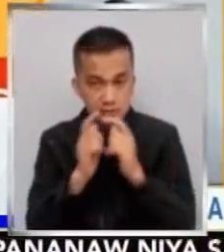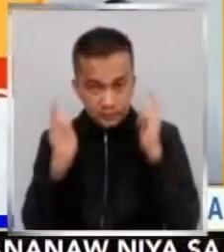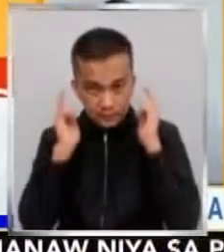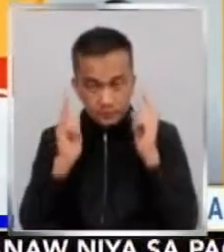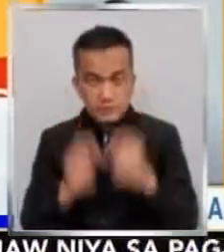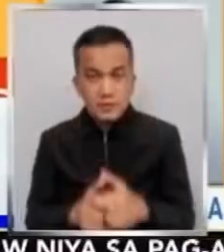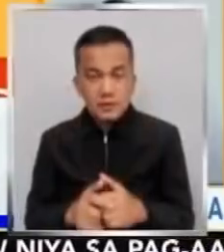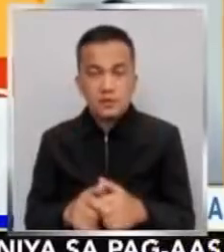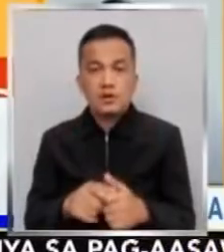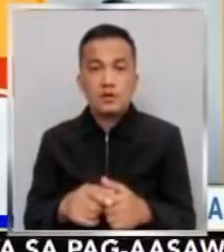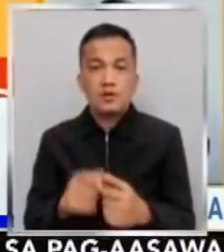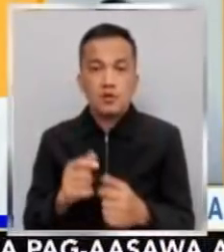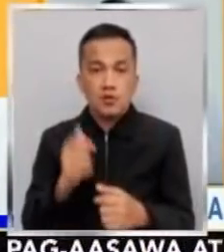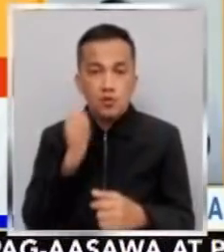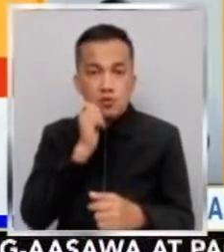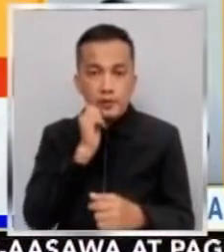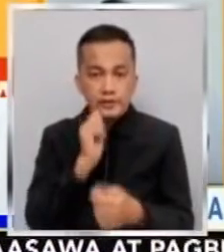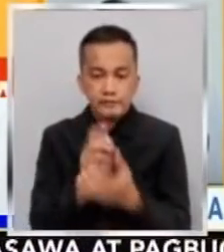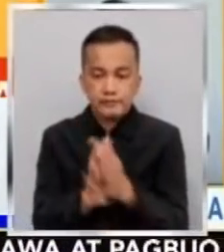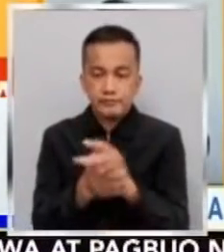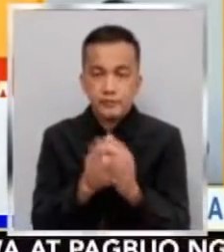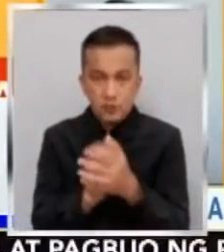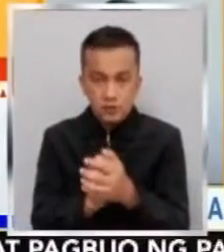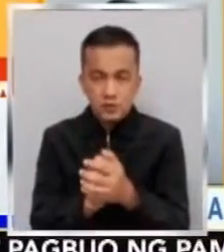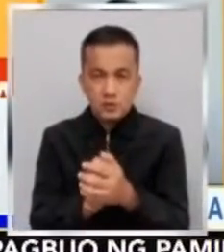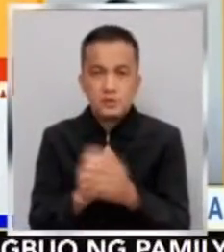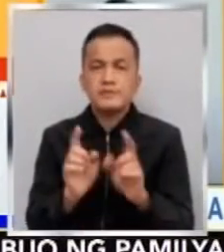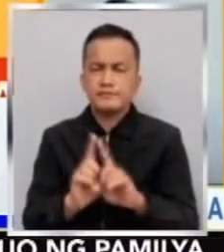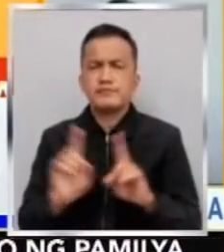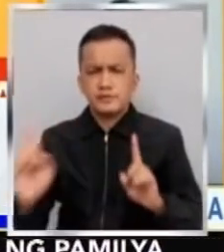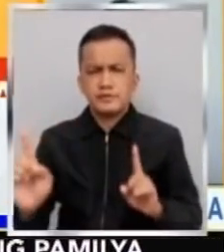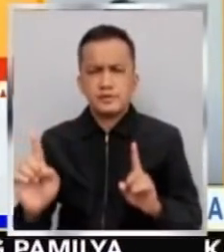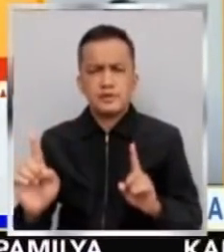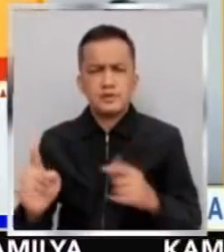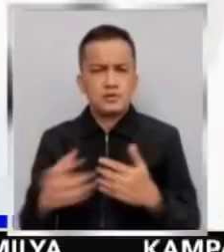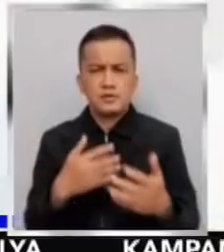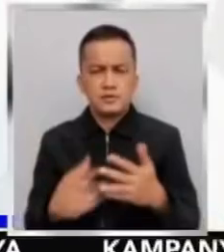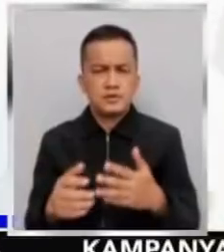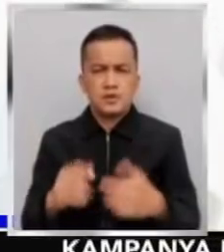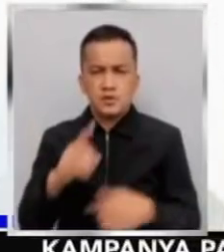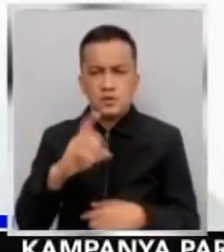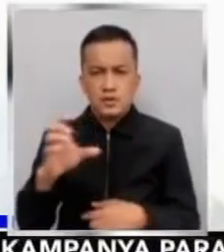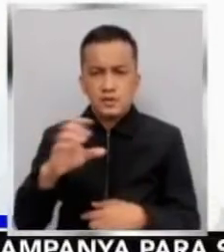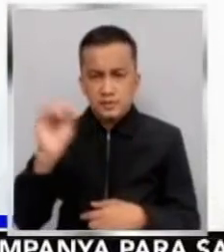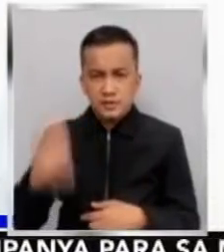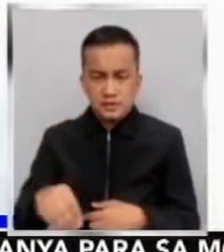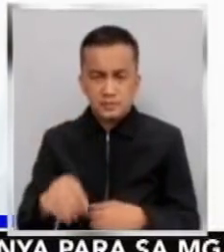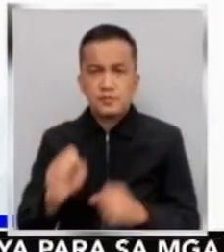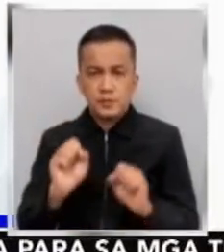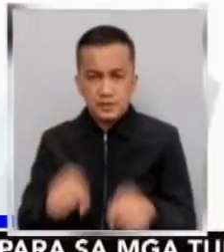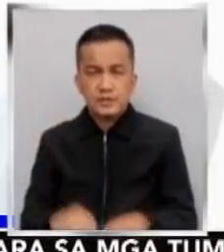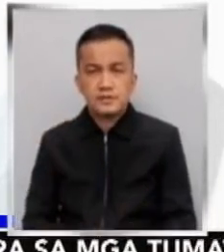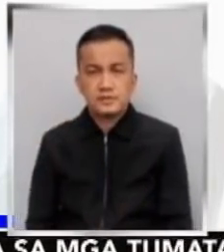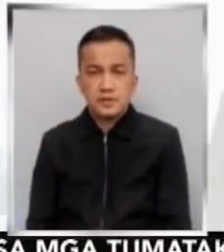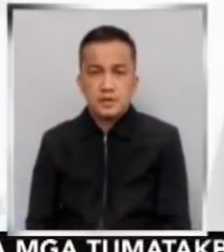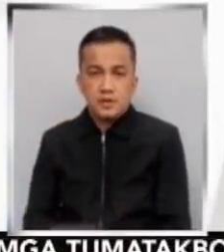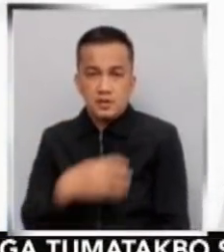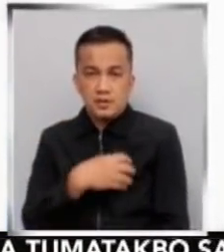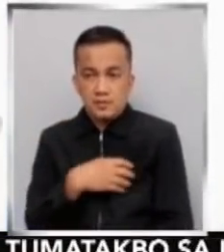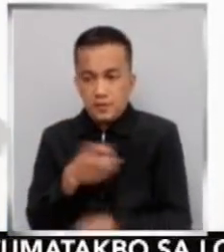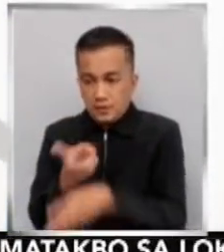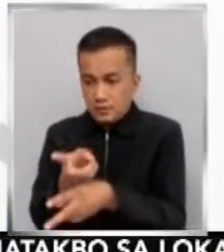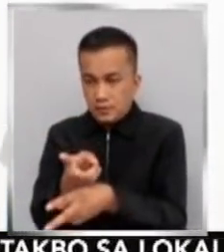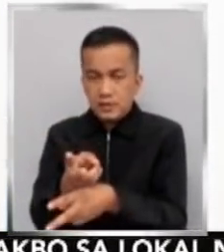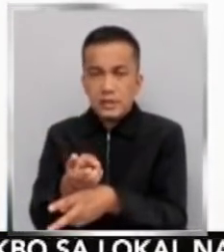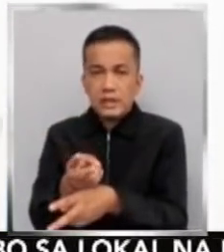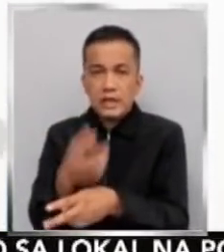palagi magdi-disinfect ng ating kamay at yung social distancing kahit pa nga 100% capacity. Binabantayan ng pulisya ang mga maituturing na hotspots sa